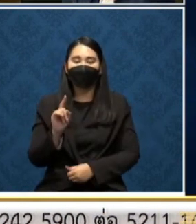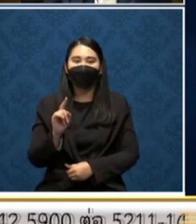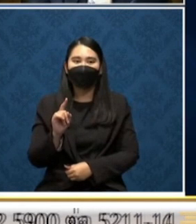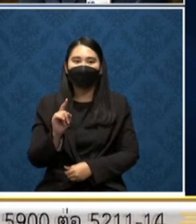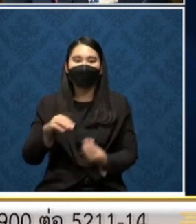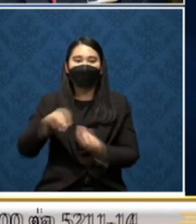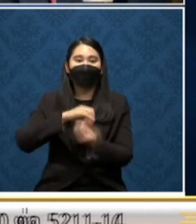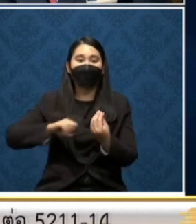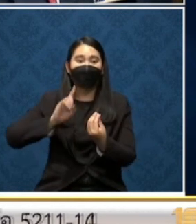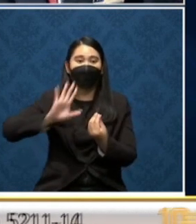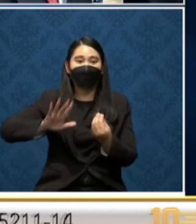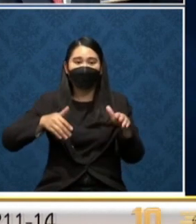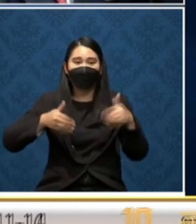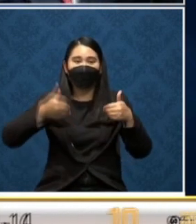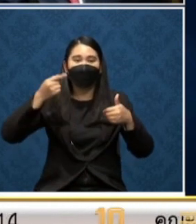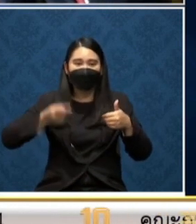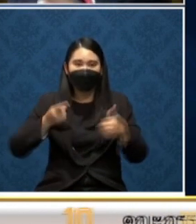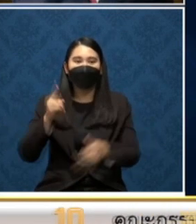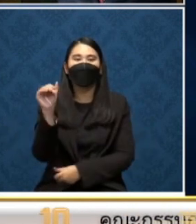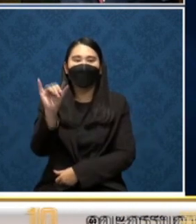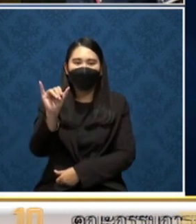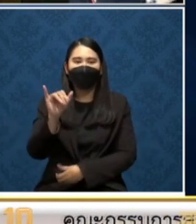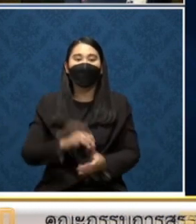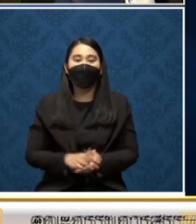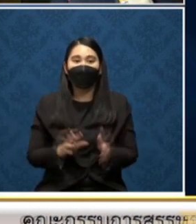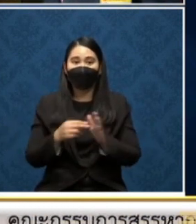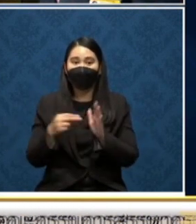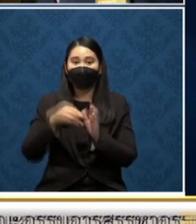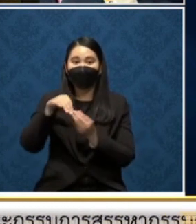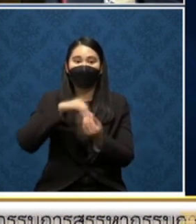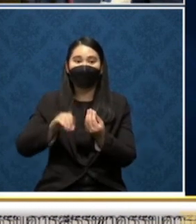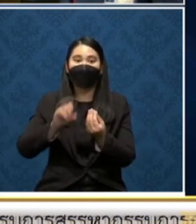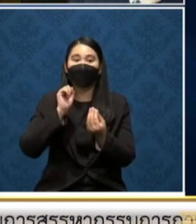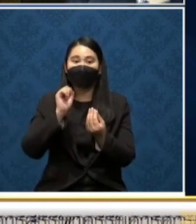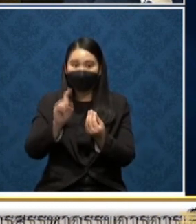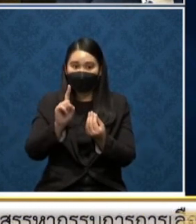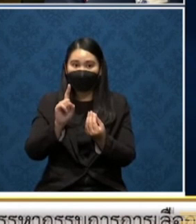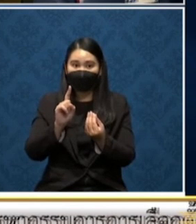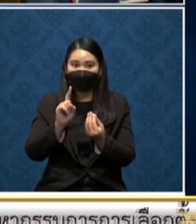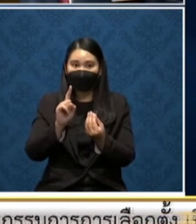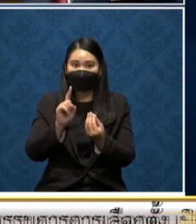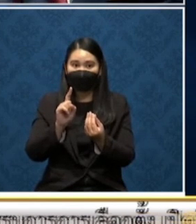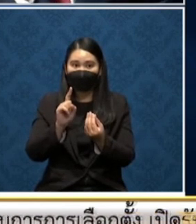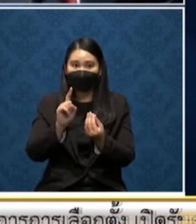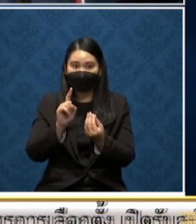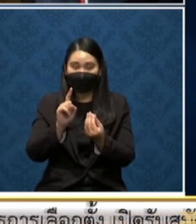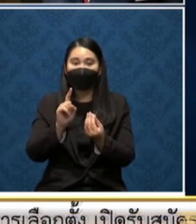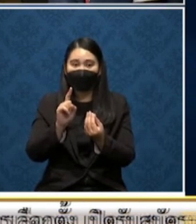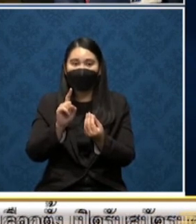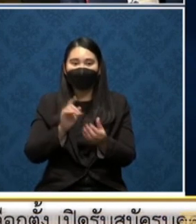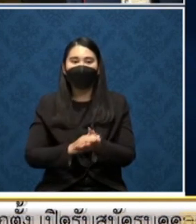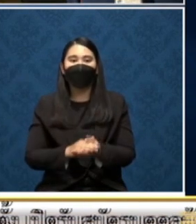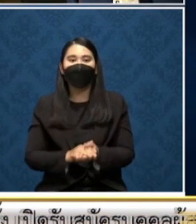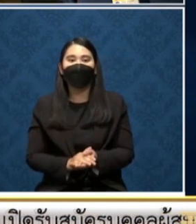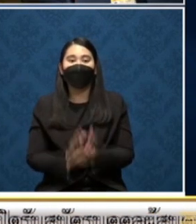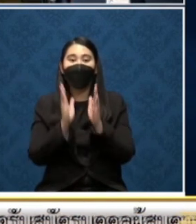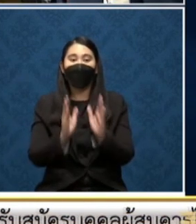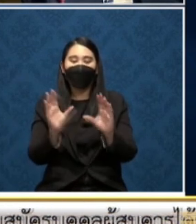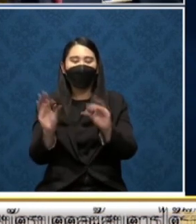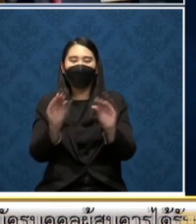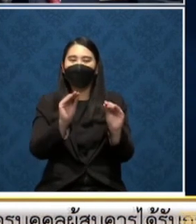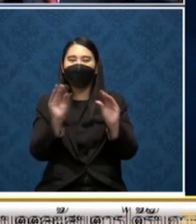นับสนุนทีมข่าวเอาไปทำกิจกรรมข่าวเอาออกโลดแล่นในสนามนะครับแล้วก็ทำกิจกรรมช่วยเหลือชาวบ้านช่ว